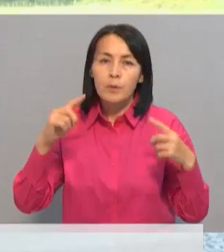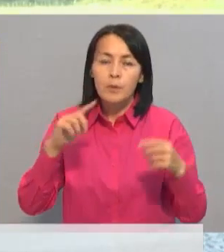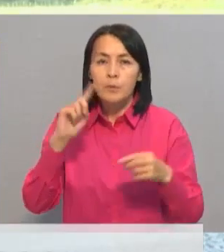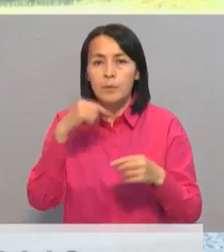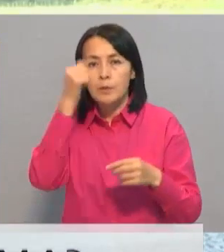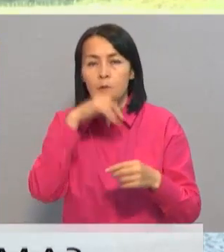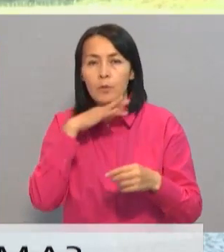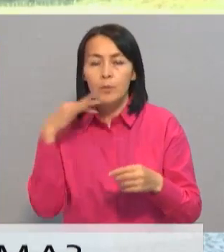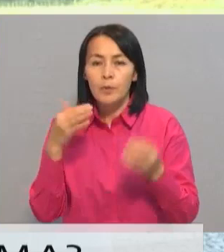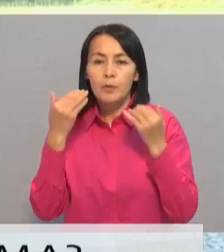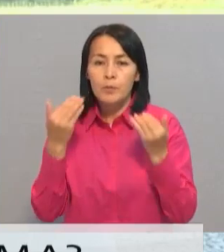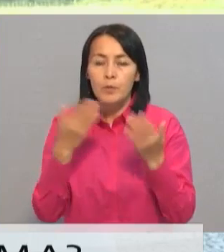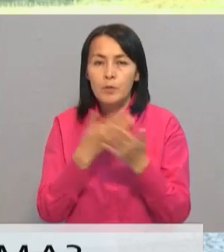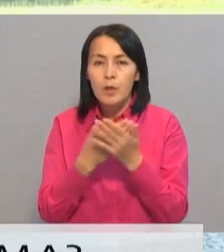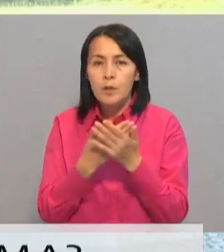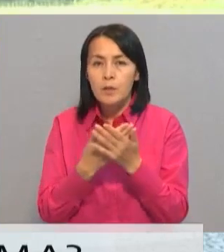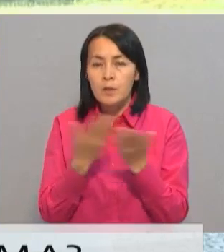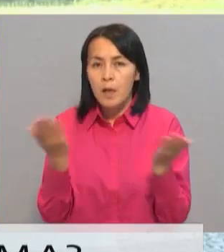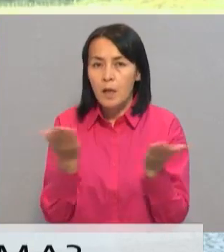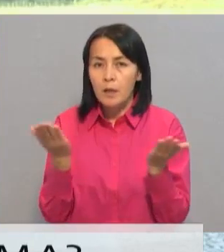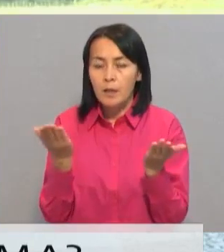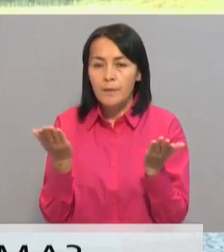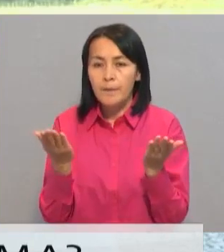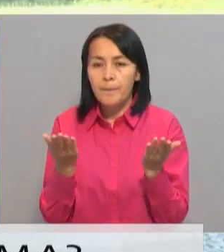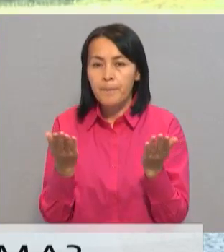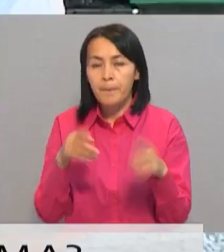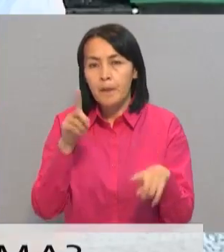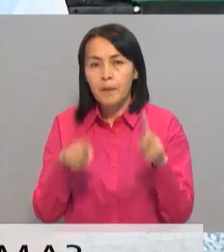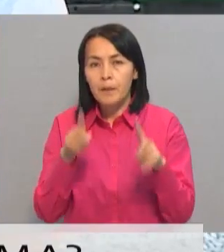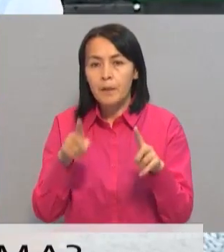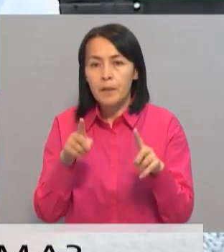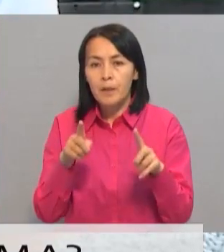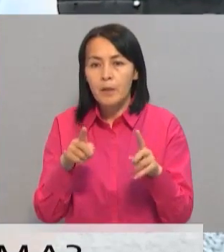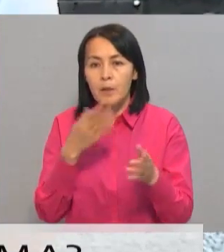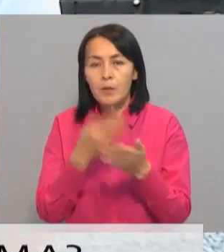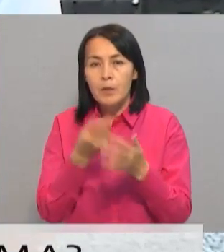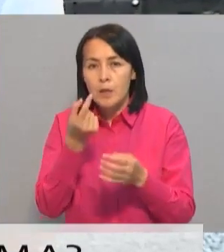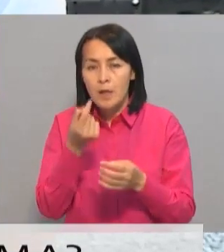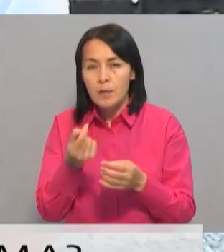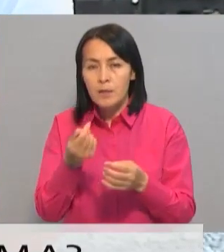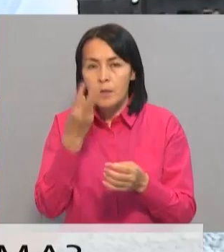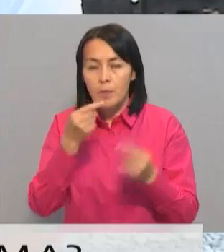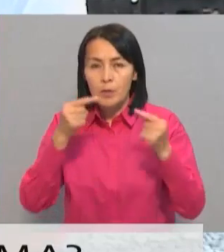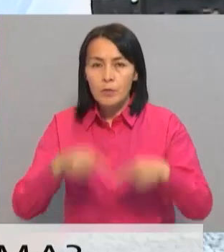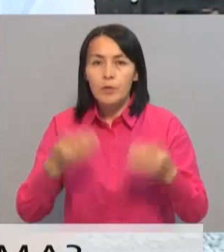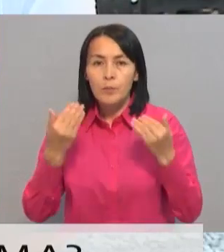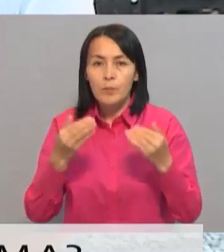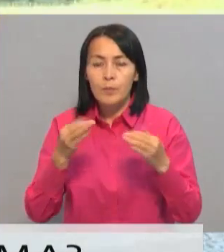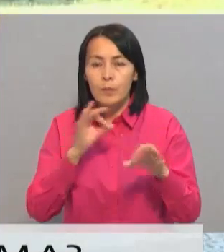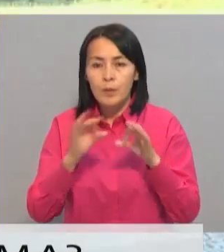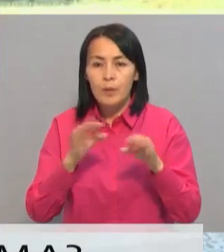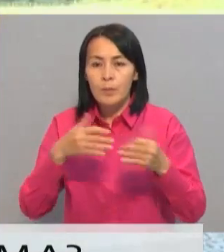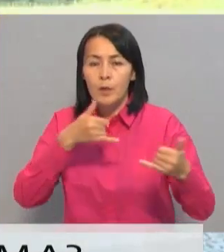онда нарыкта экономика болгон энди сурансы карай усунус дегенде кийде усунус күйүп кетет да, сурансы азайып кетип, баасы түшүп кетет. Бийыл Кудайга шүгүр